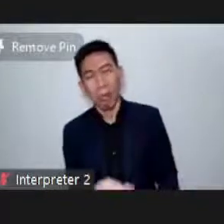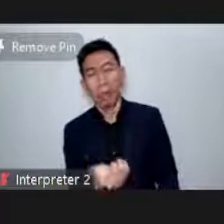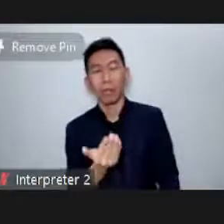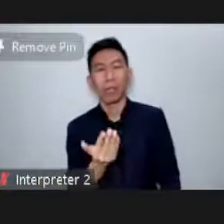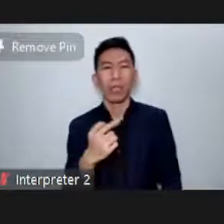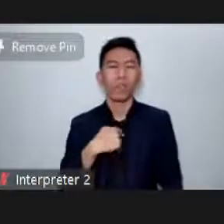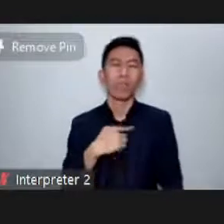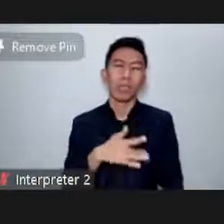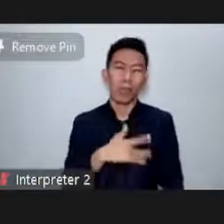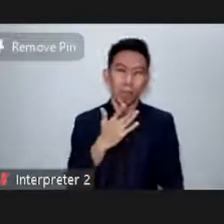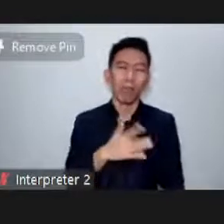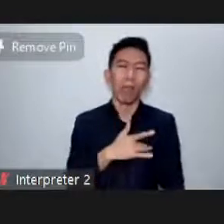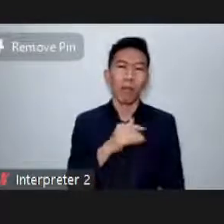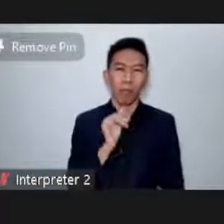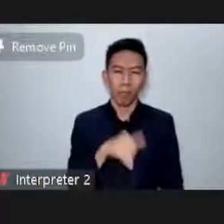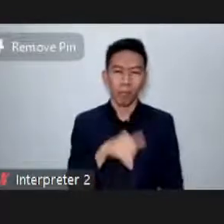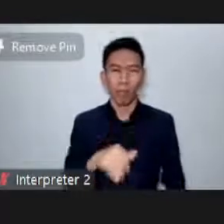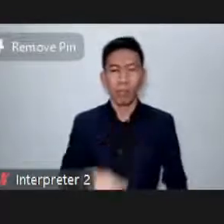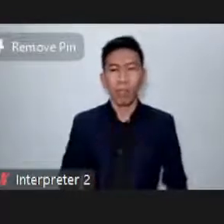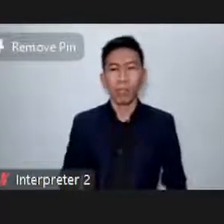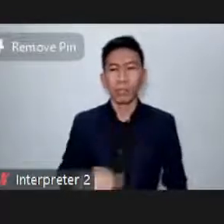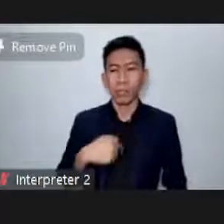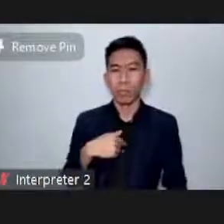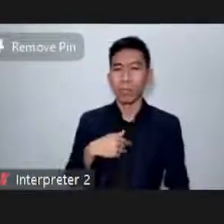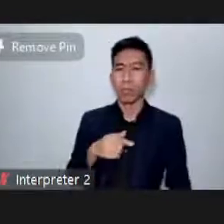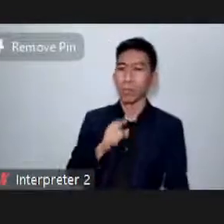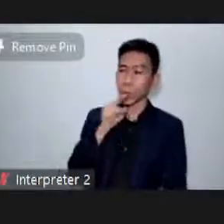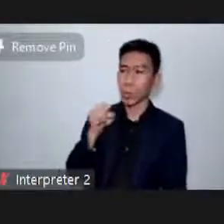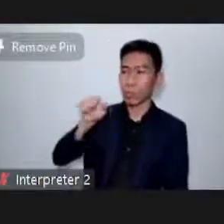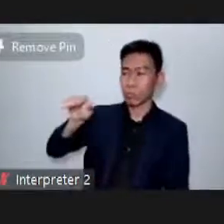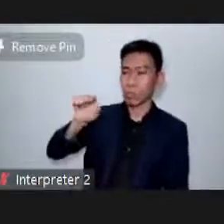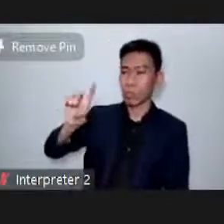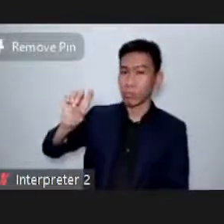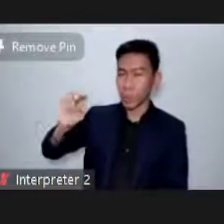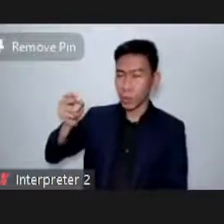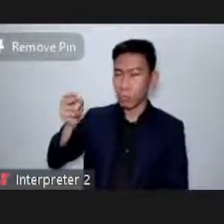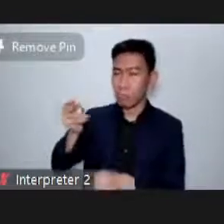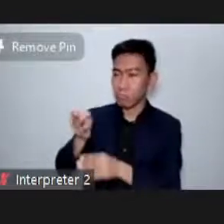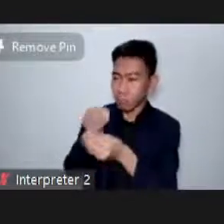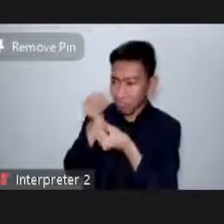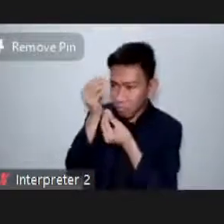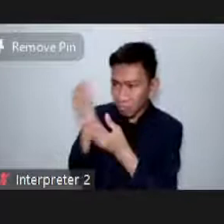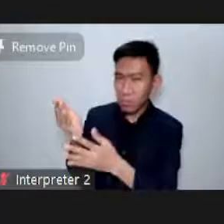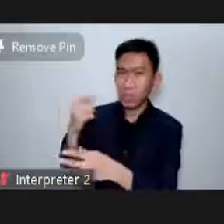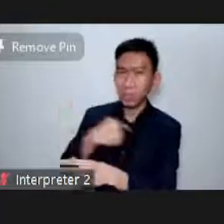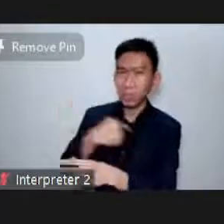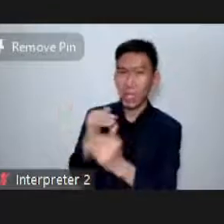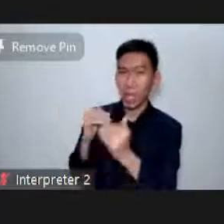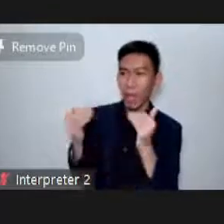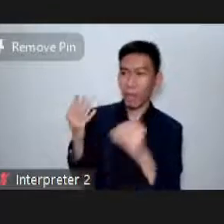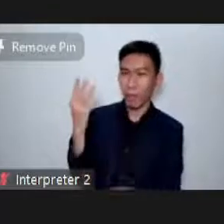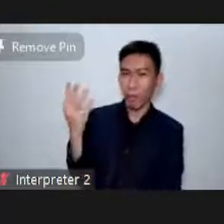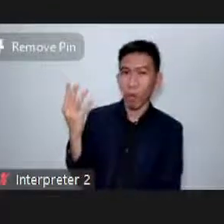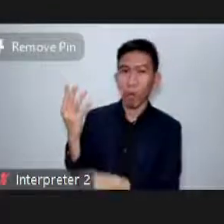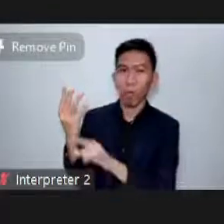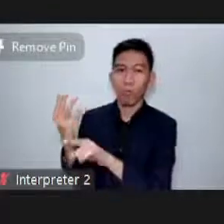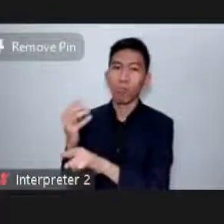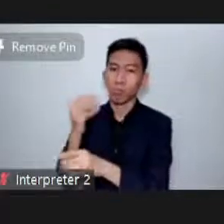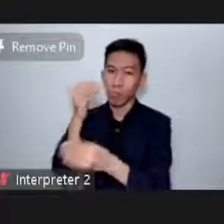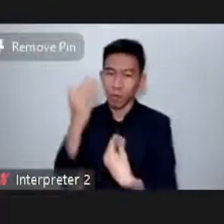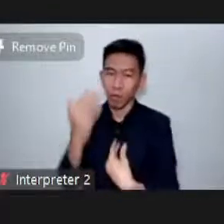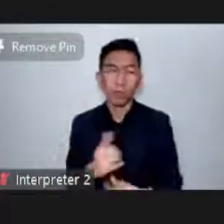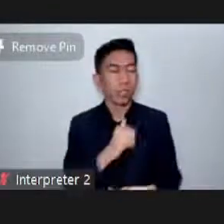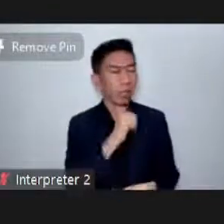aking nararamdaman po. Kasi lumapit po ako sa DOH, sinabi ko pong stage 4, hindi na raw